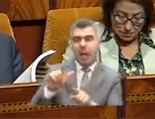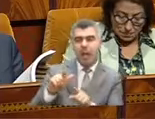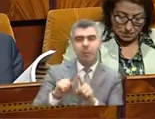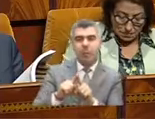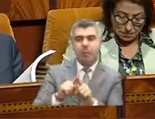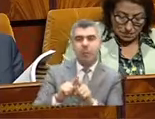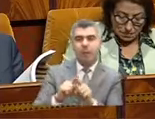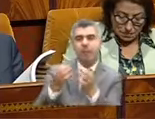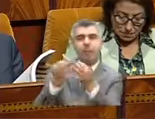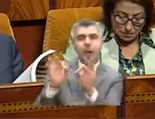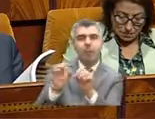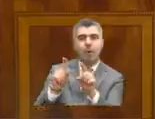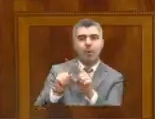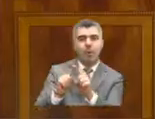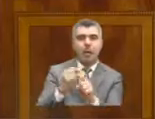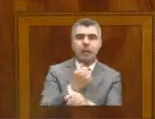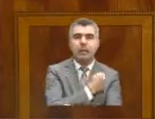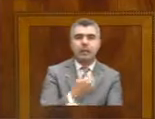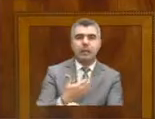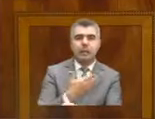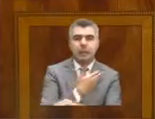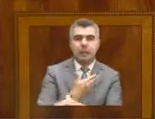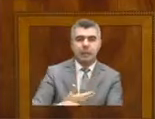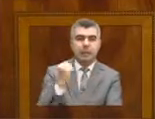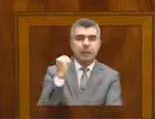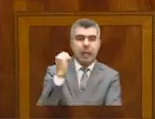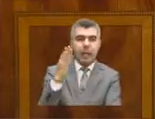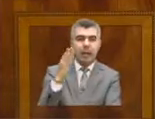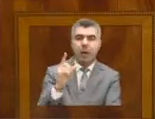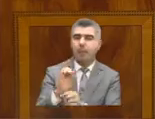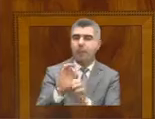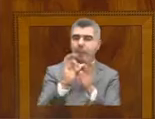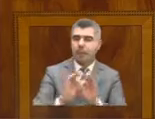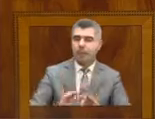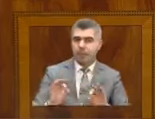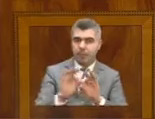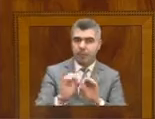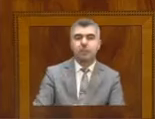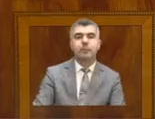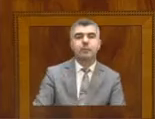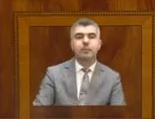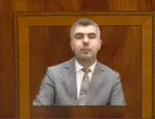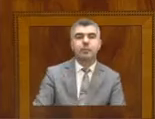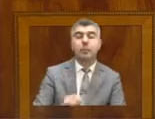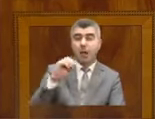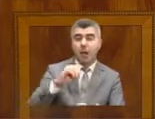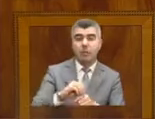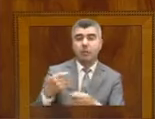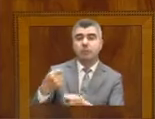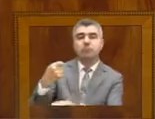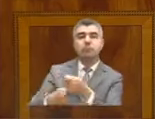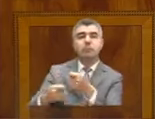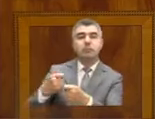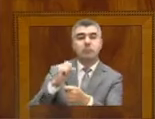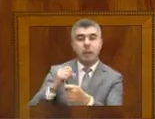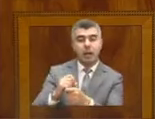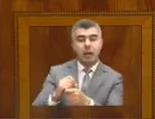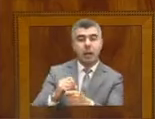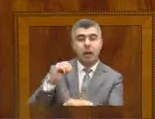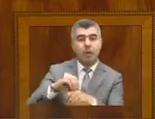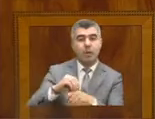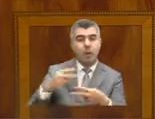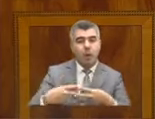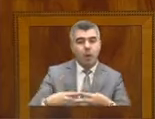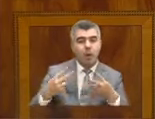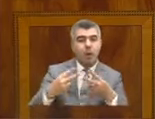المنتجات الأساسية من الضريبة على القيمة المضافة، أو على المستوى الاقتصادي من خلال إخراج